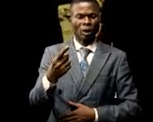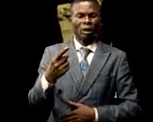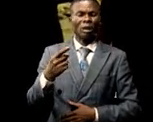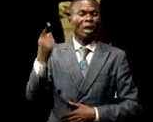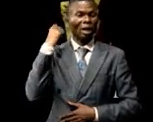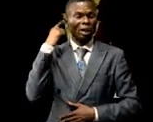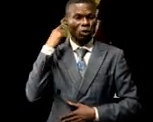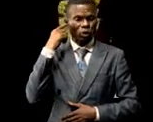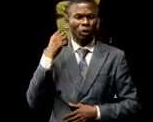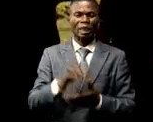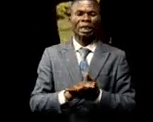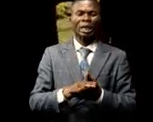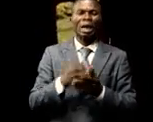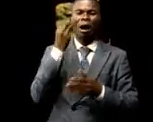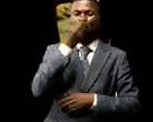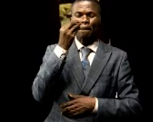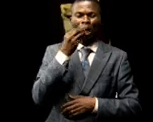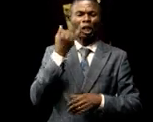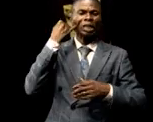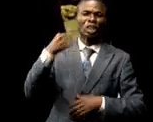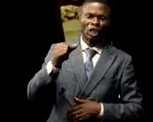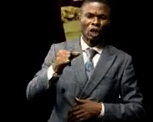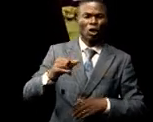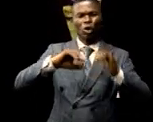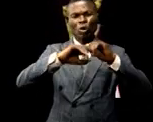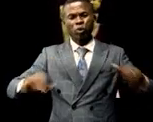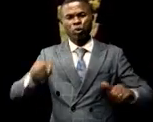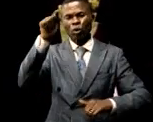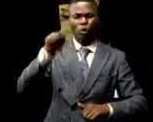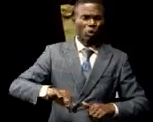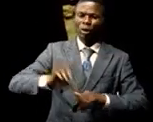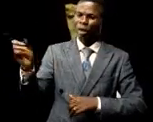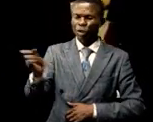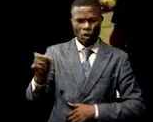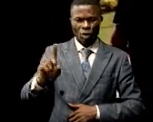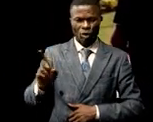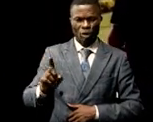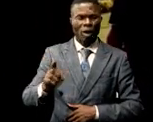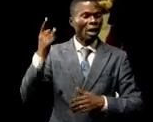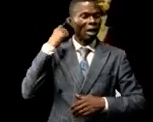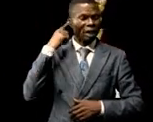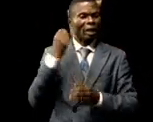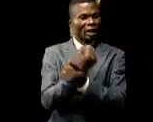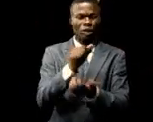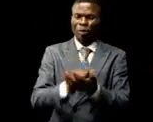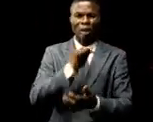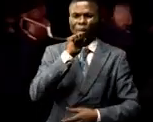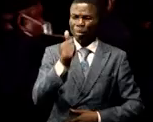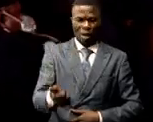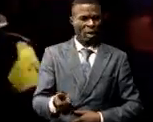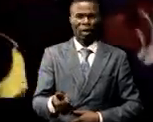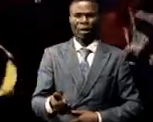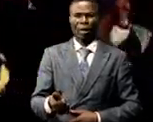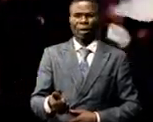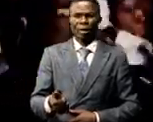ya haine, ba discours ya division te. Bolanda yango ata mokete. De